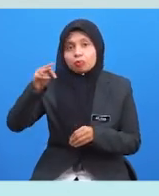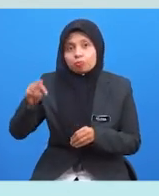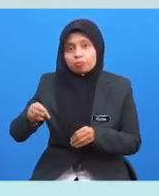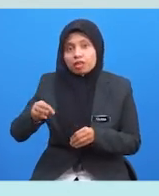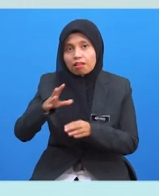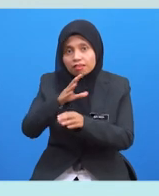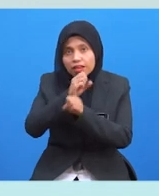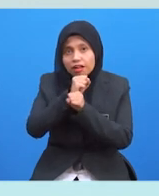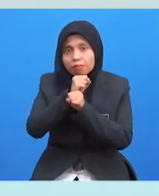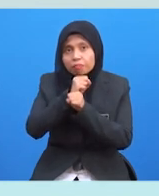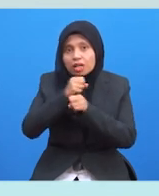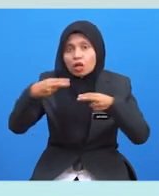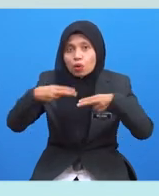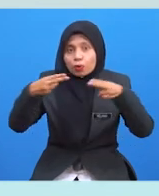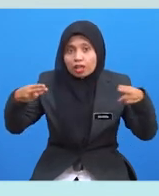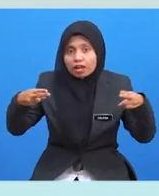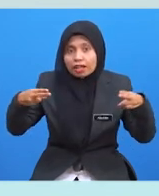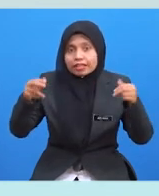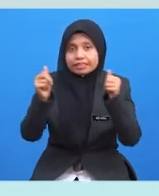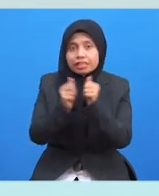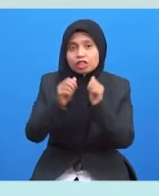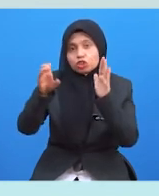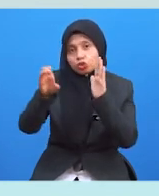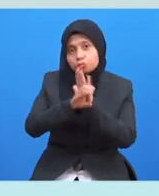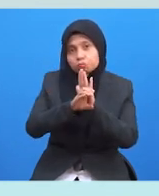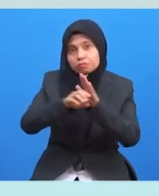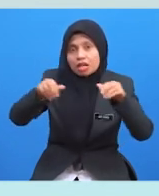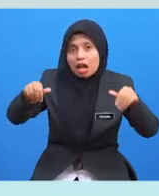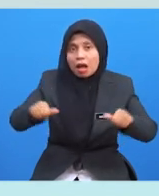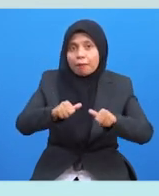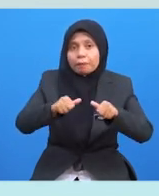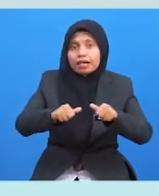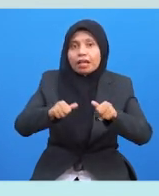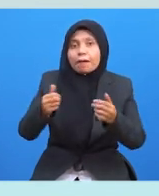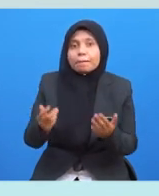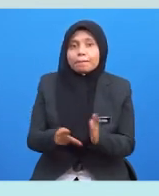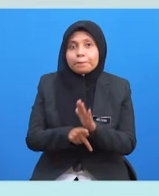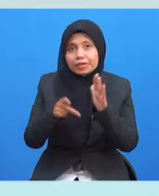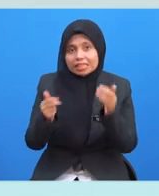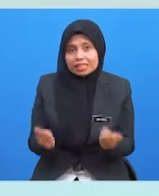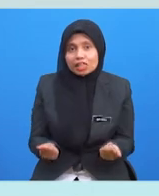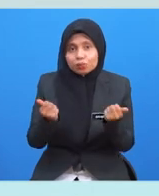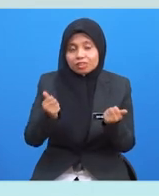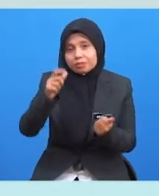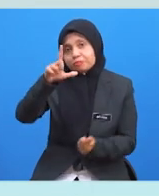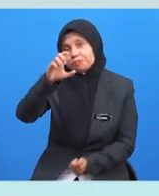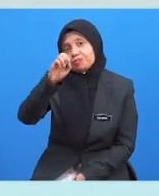murid-murid dapat menghuraikan dengan contoh amalan pengangkutan